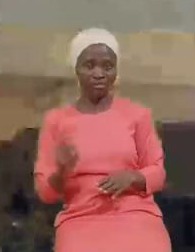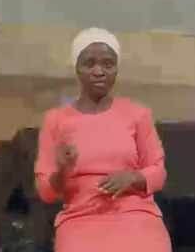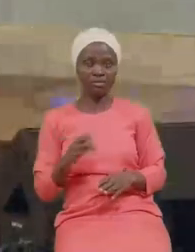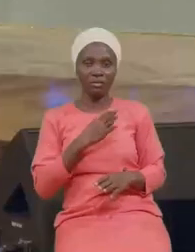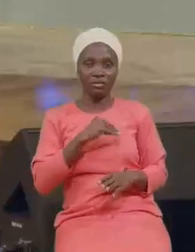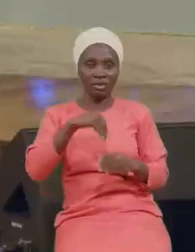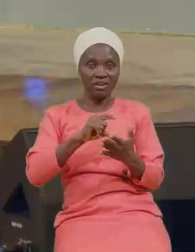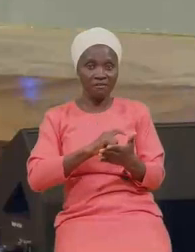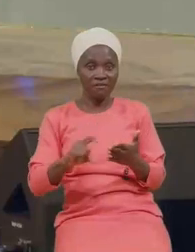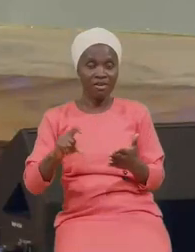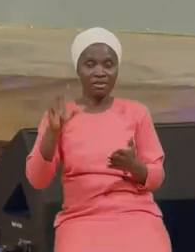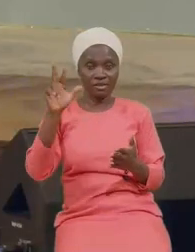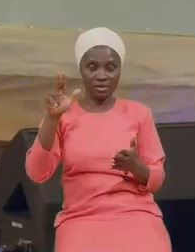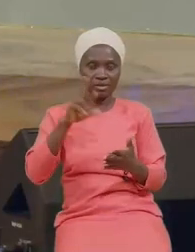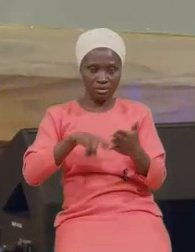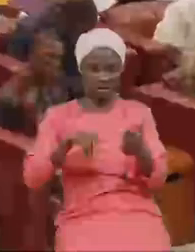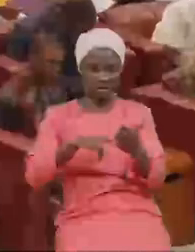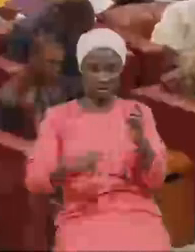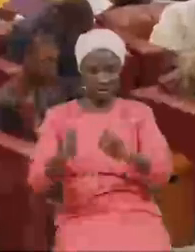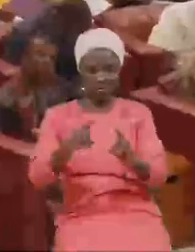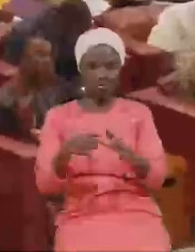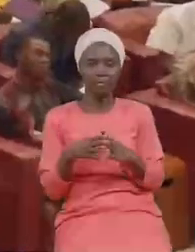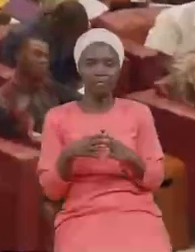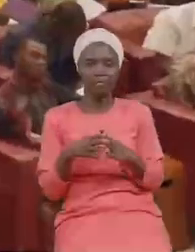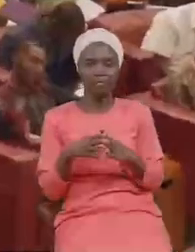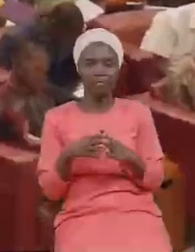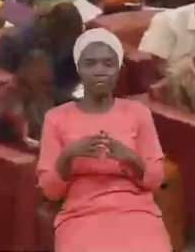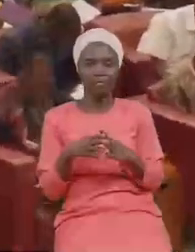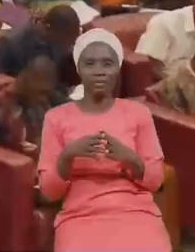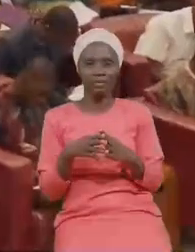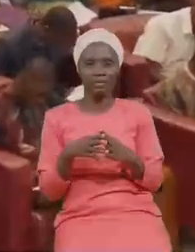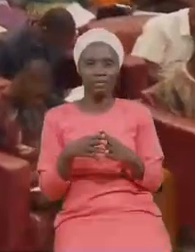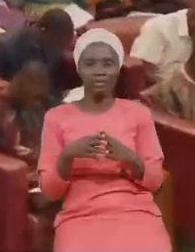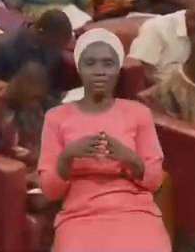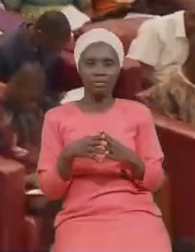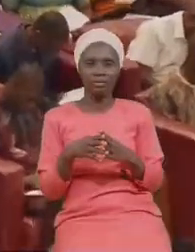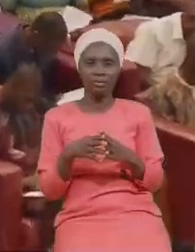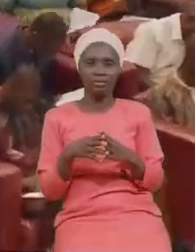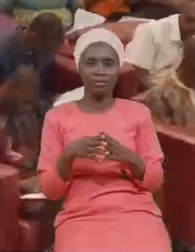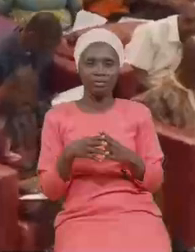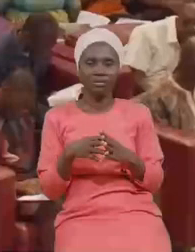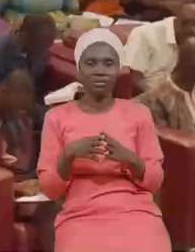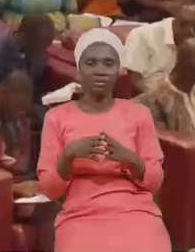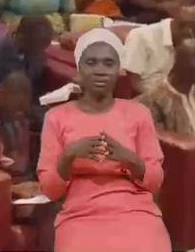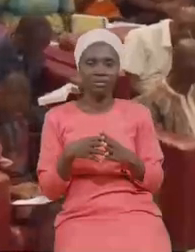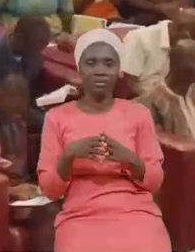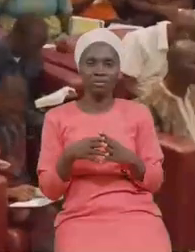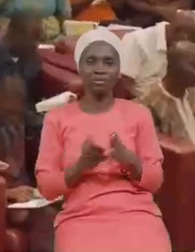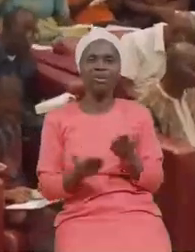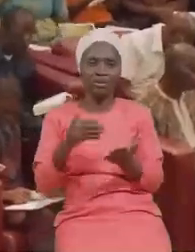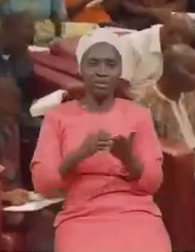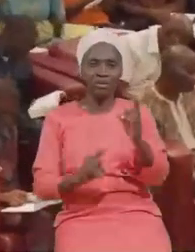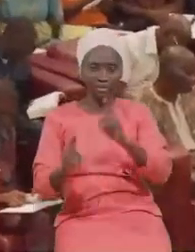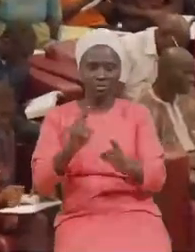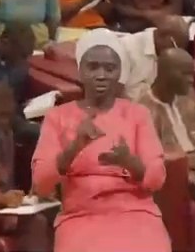1 2 3 lisez le soleil s'arrête et la Lune suspendit sa course encore un deux trois lisais avec moi